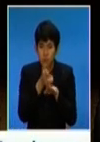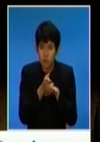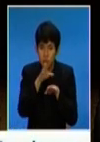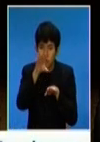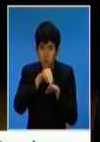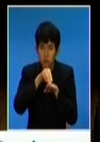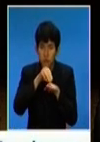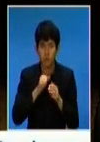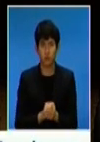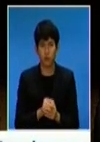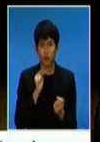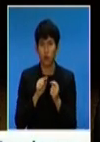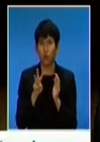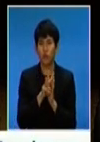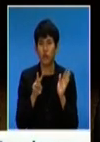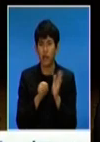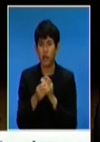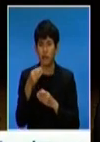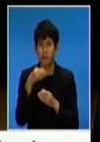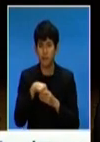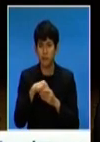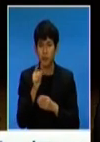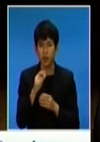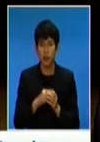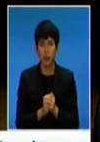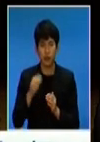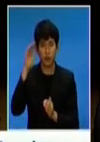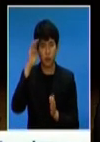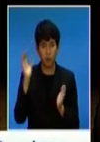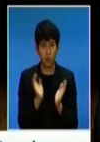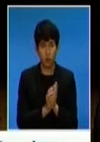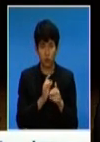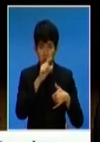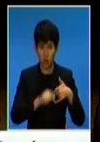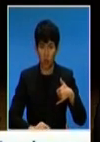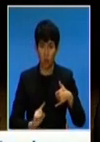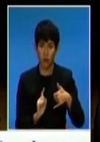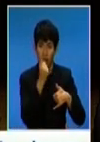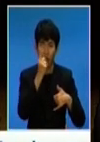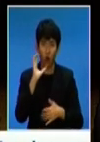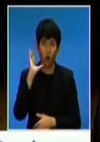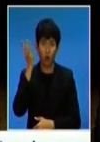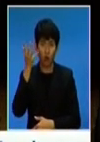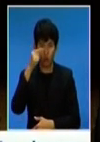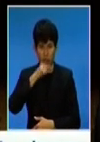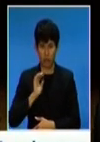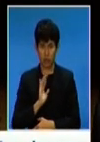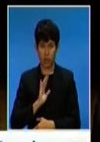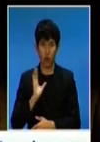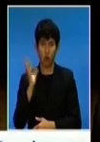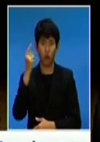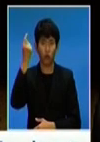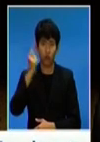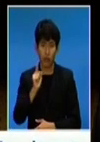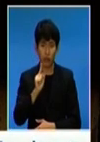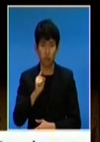จรอีกนิดนึงครับเขาบอกว่าตำรวจคนแรกของโลกเลยครับไม่ใช่ของประเทศไทยคือประชาชน